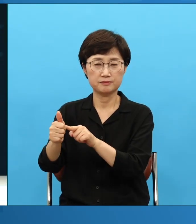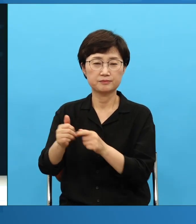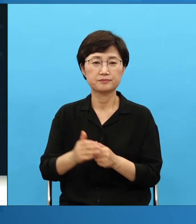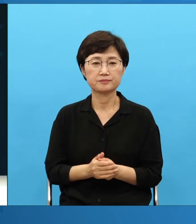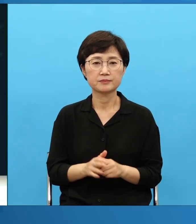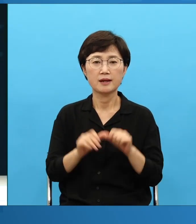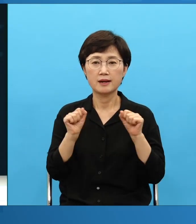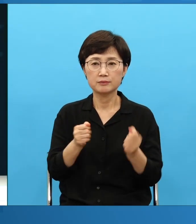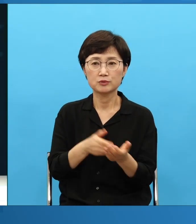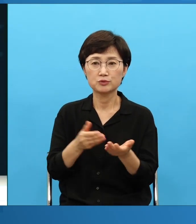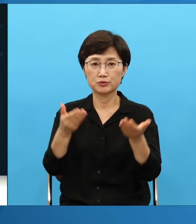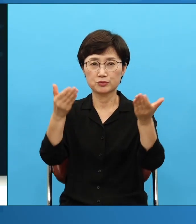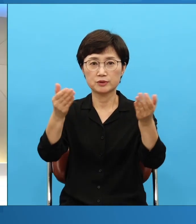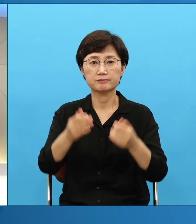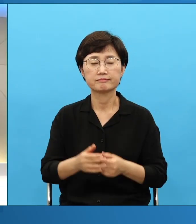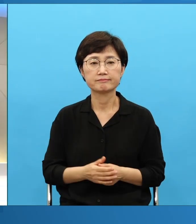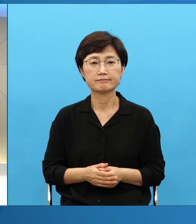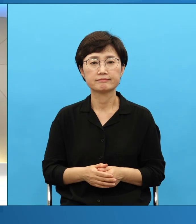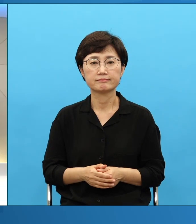안녕하십니까. RUTC 뉴스입니다.